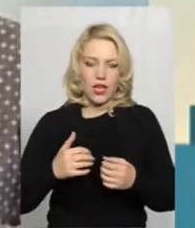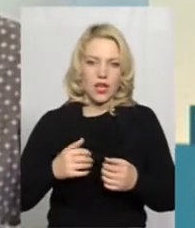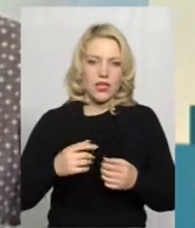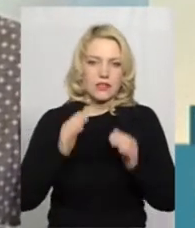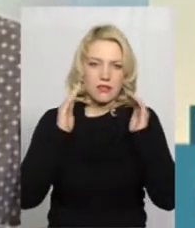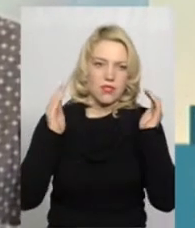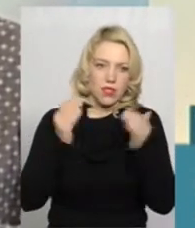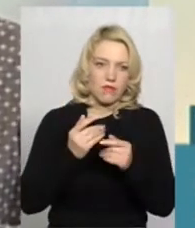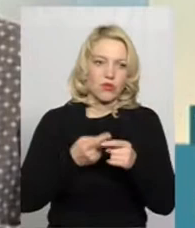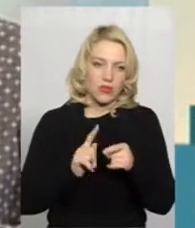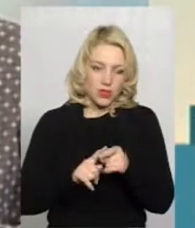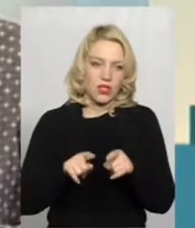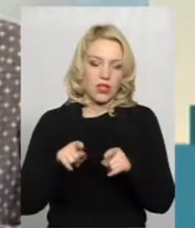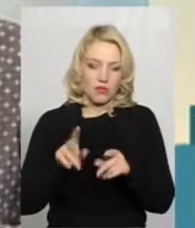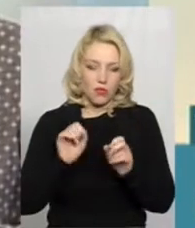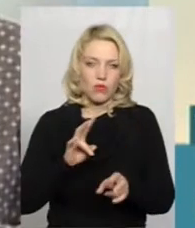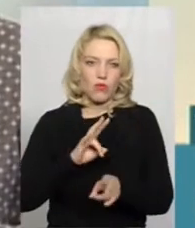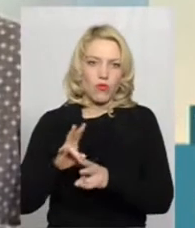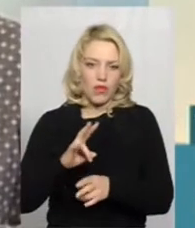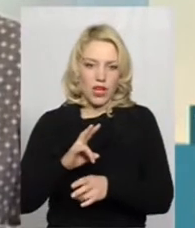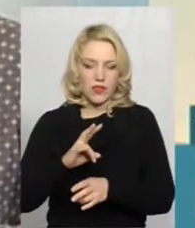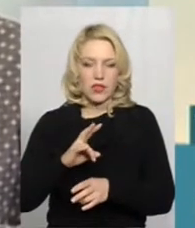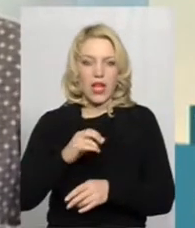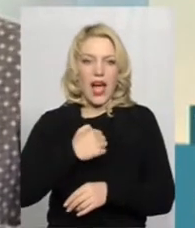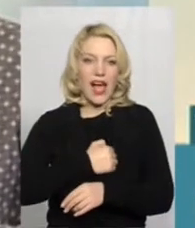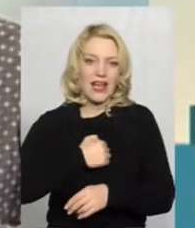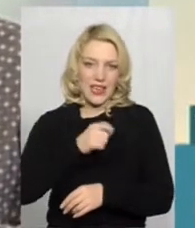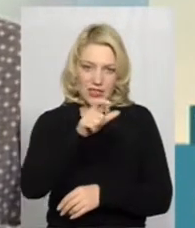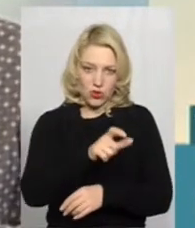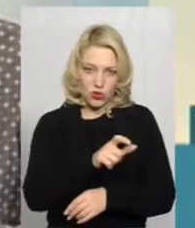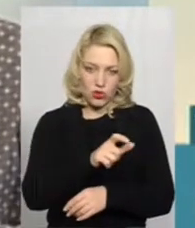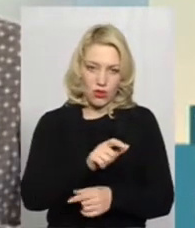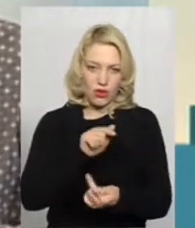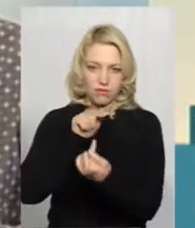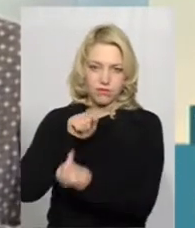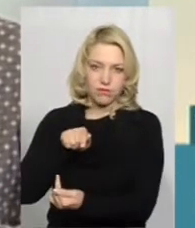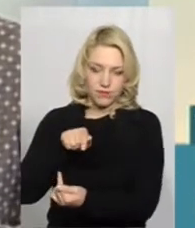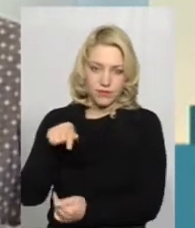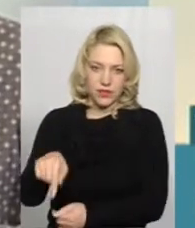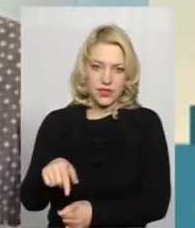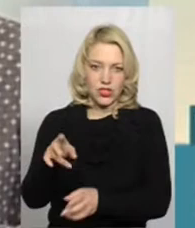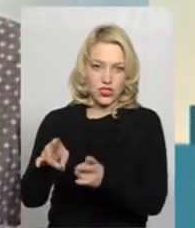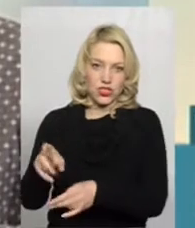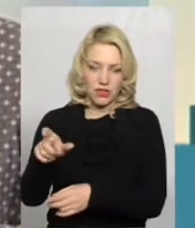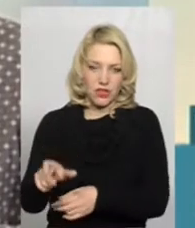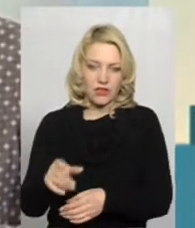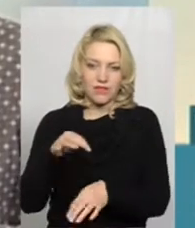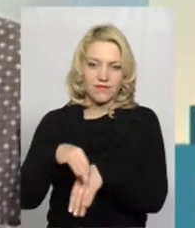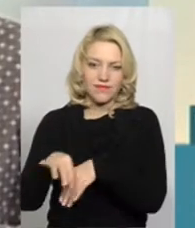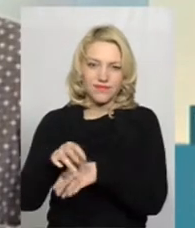знову ж таки можуть провокувати агресора на насміхання над собою і навіть насильницькі